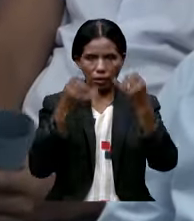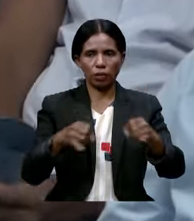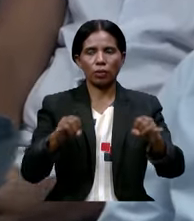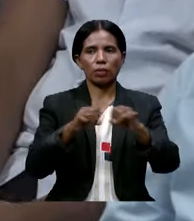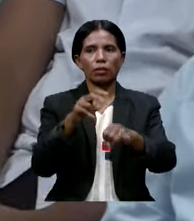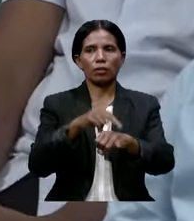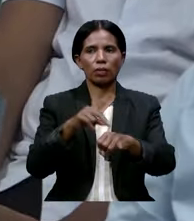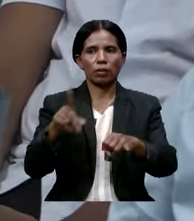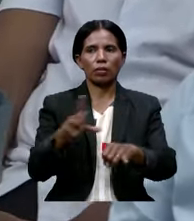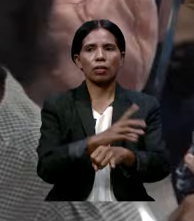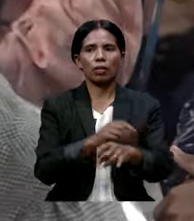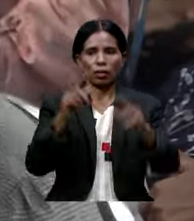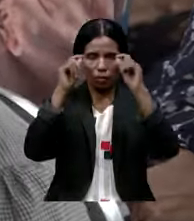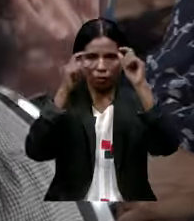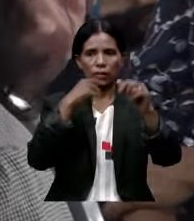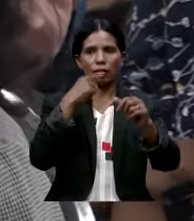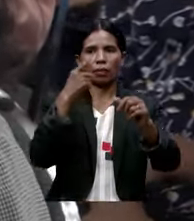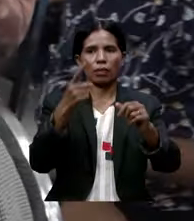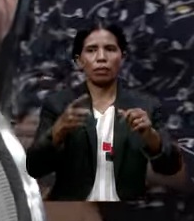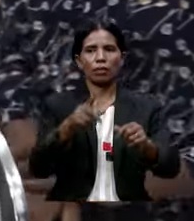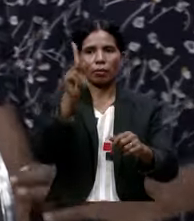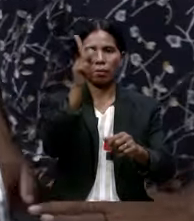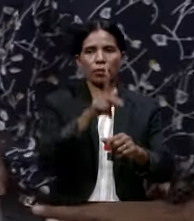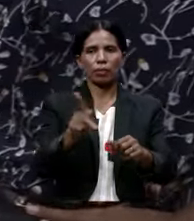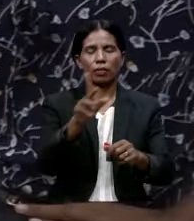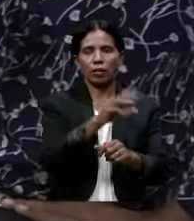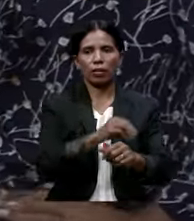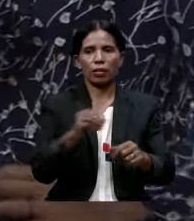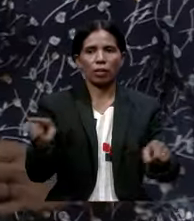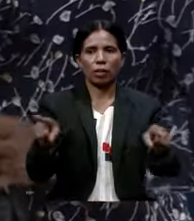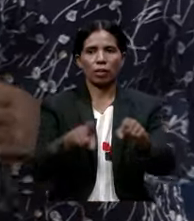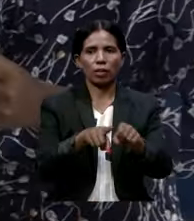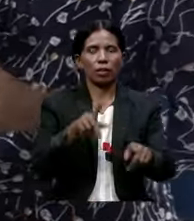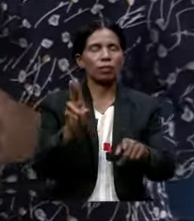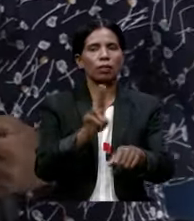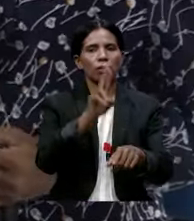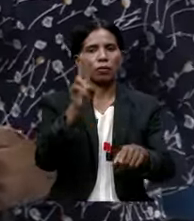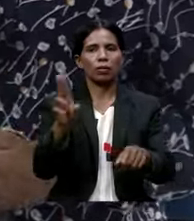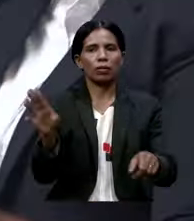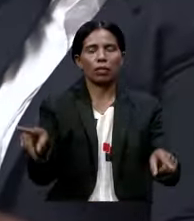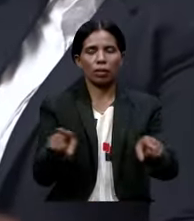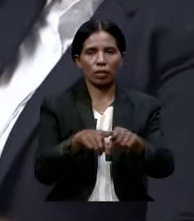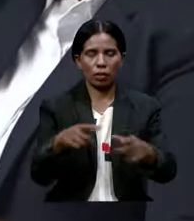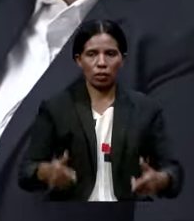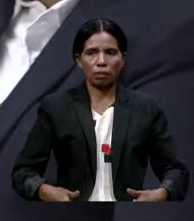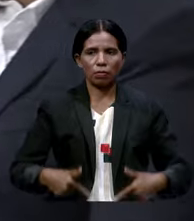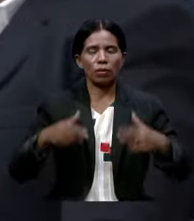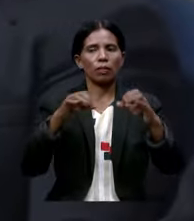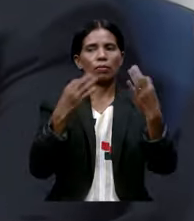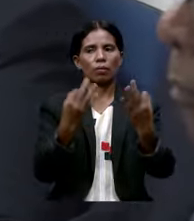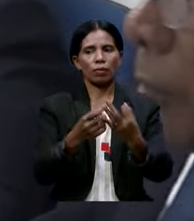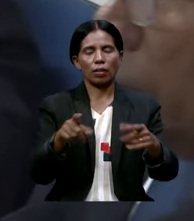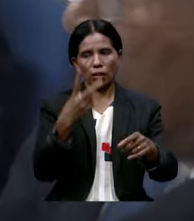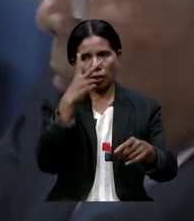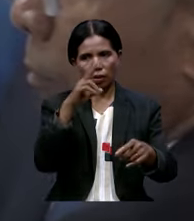Nacional de Estatística Timor-Leste ateten ia pesquisa refere sa sukat barak mak se usa hori compara moris familia nian mai be